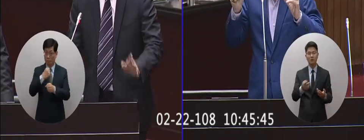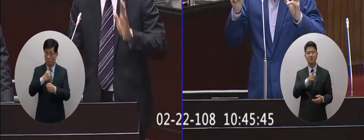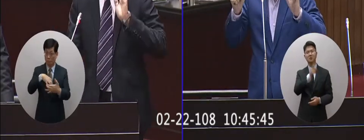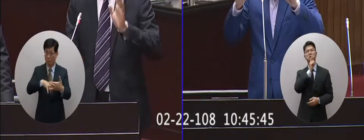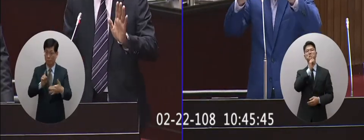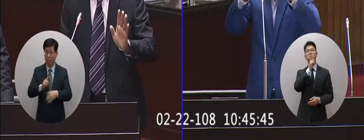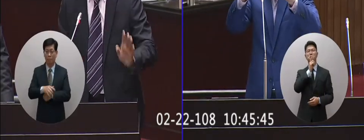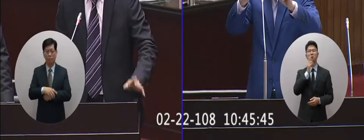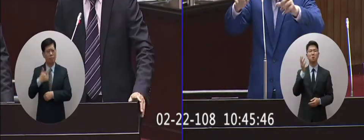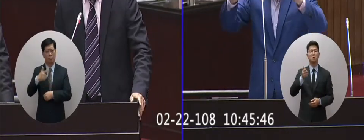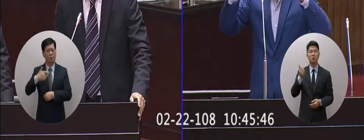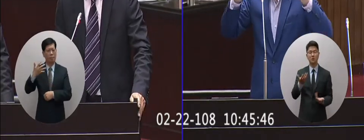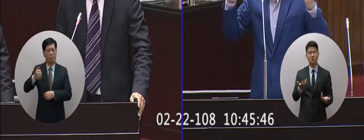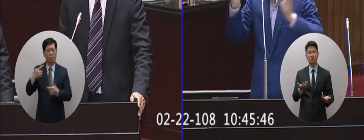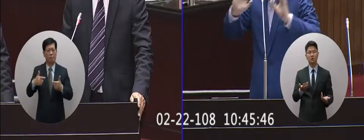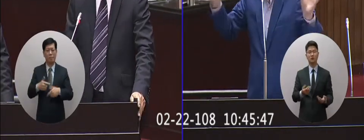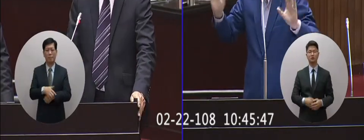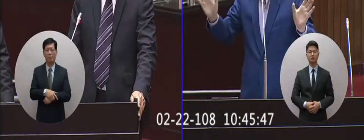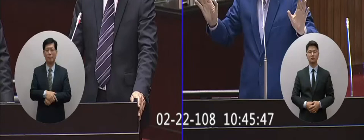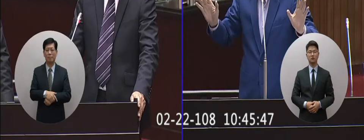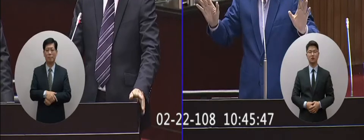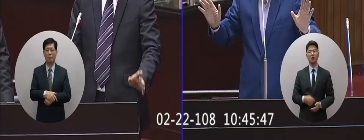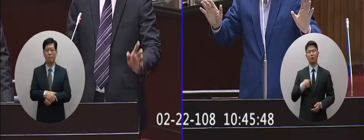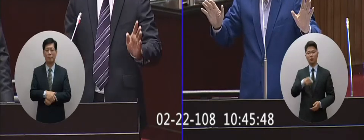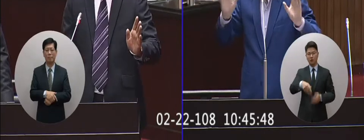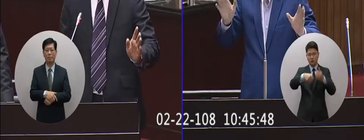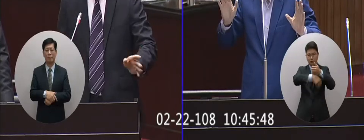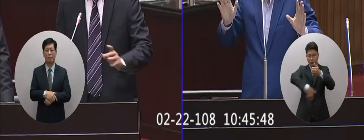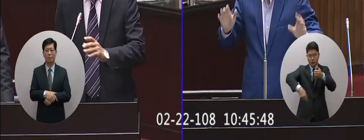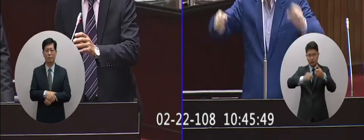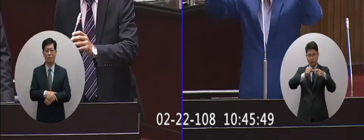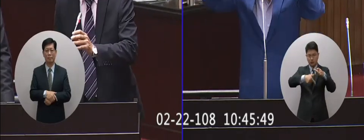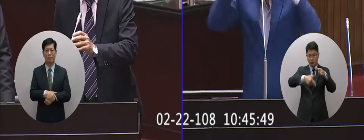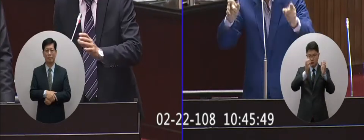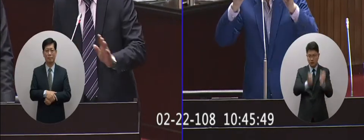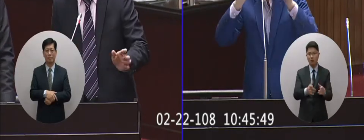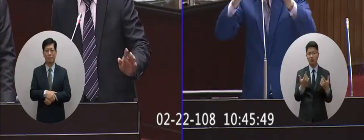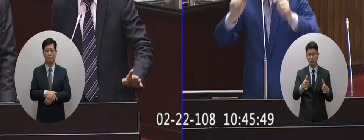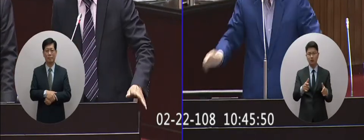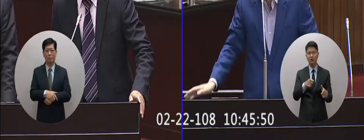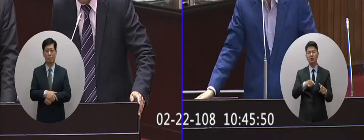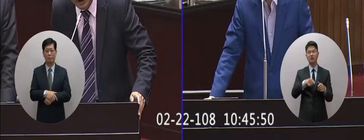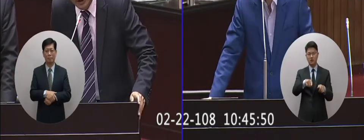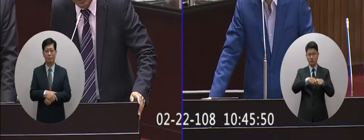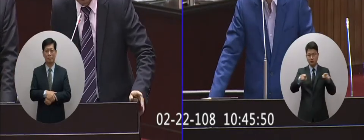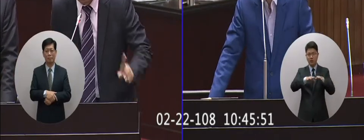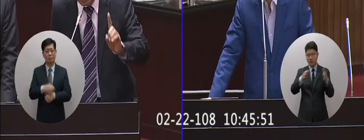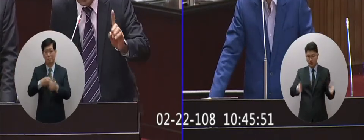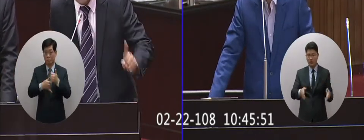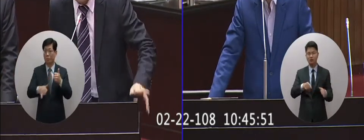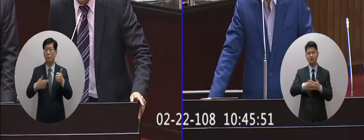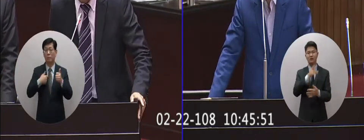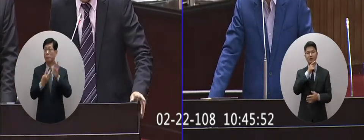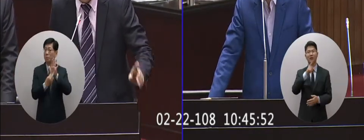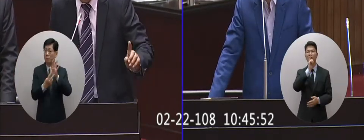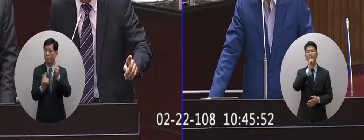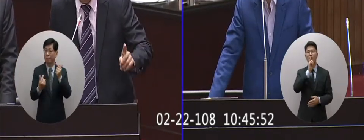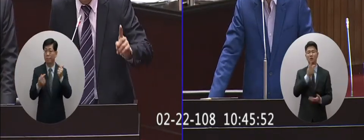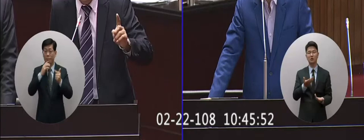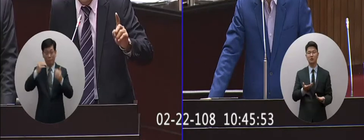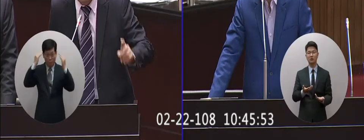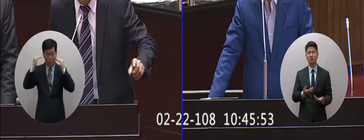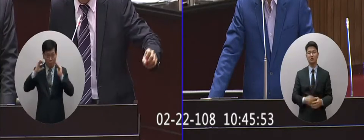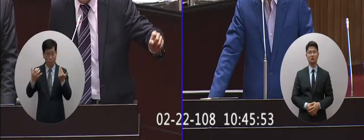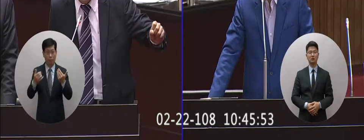号， 不是一个口号。 如果这样讲，我不是一个组织。我这个平台是这个口号，是还不是？ 我举一个例子，韩